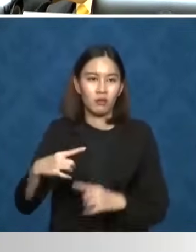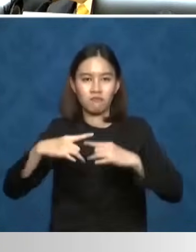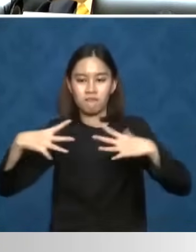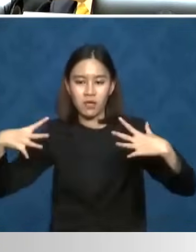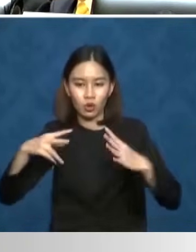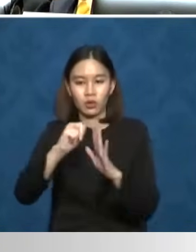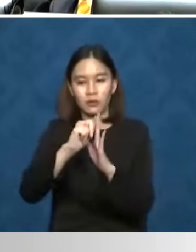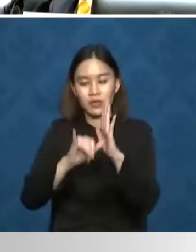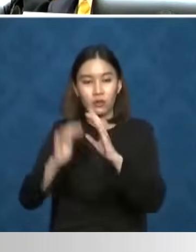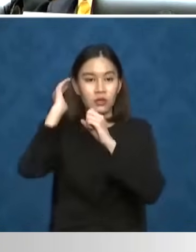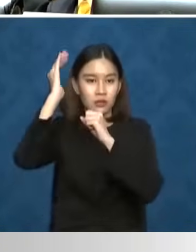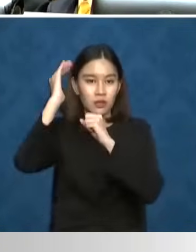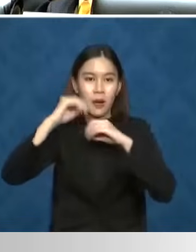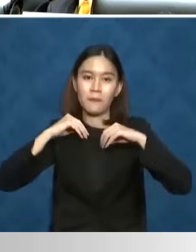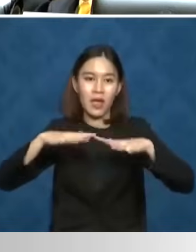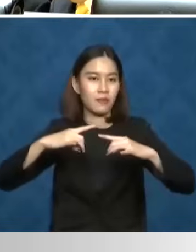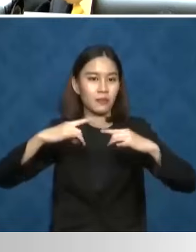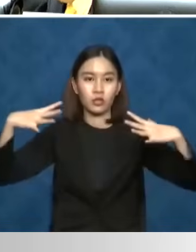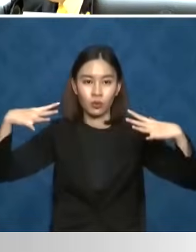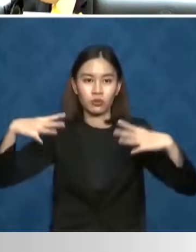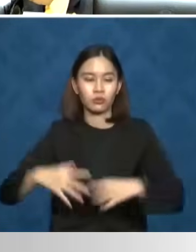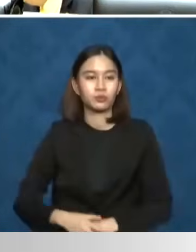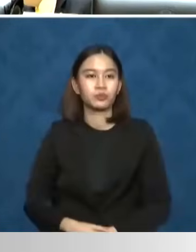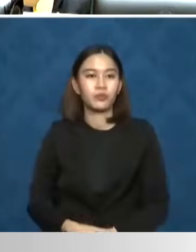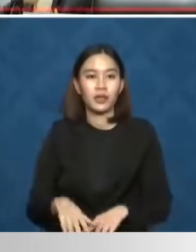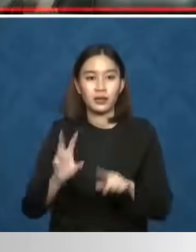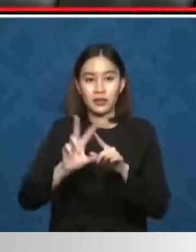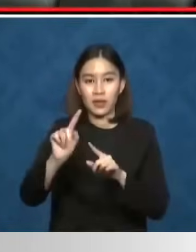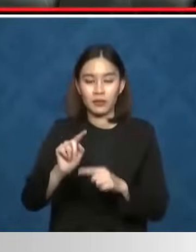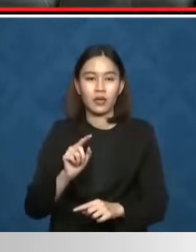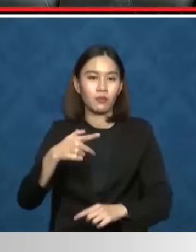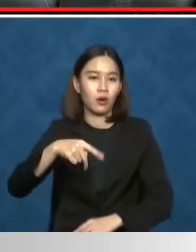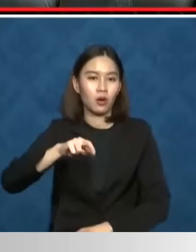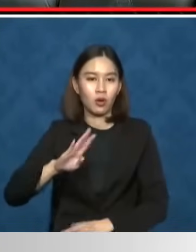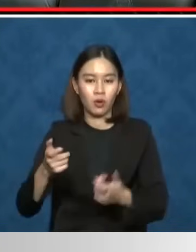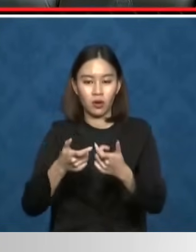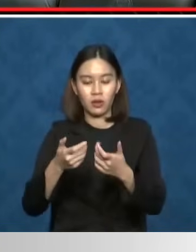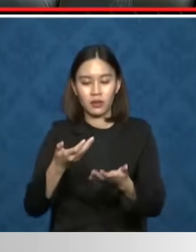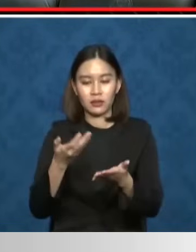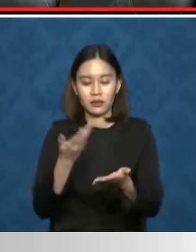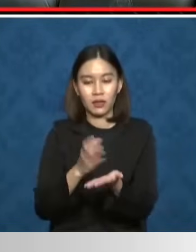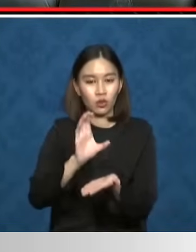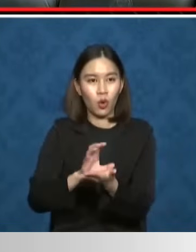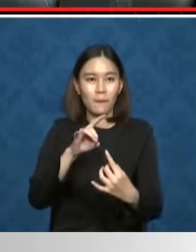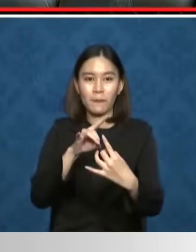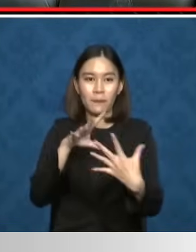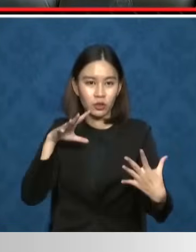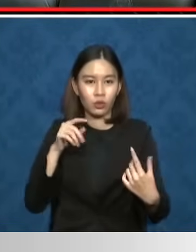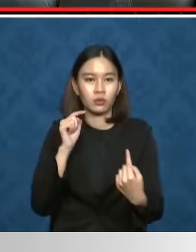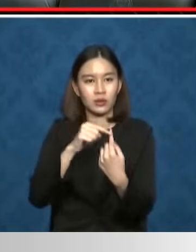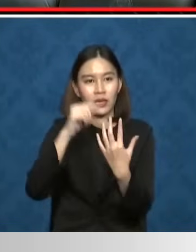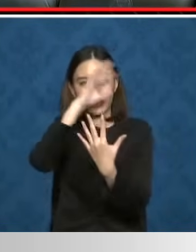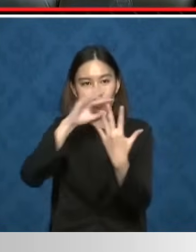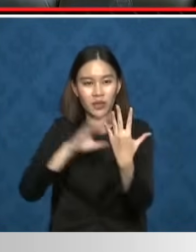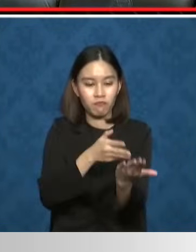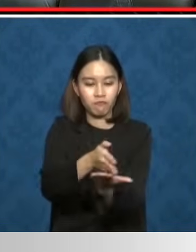างกับนโยบายที่แถลงไว้อย่างสิ้นเชิงครับประเด็นที่3ครับร่างพรบ.งบประมาณของรัฐบาลไม่ตอบโจทย์ความท้าทายของประเทศในด้